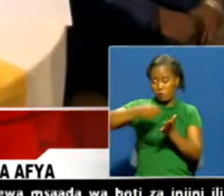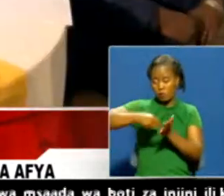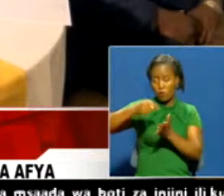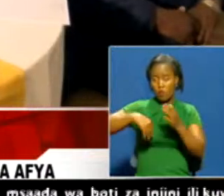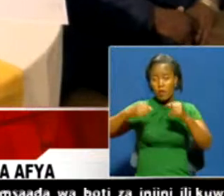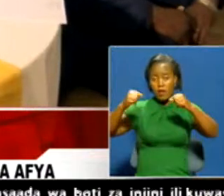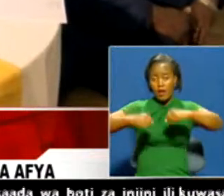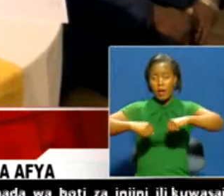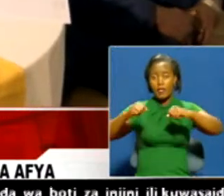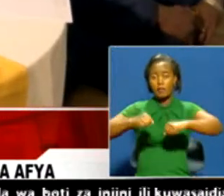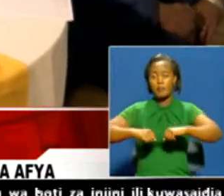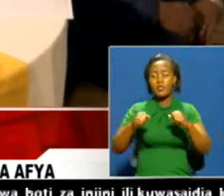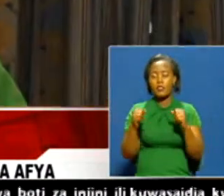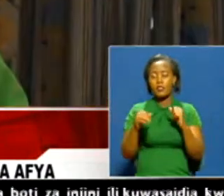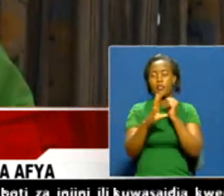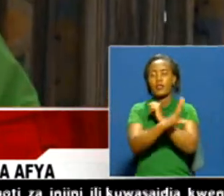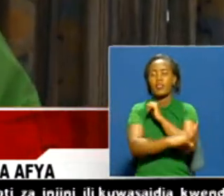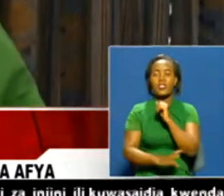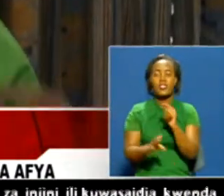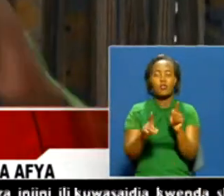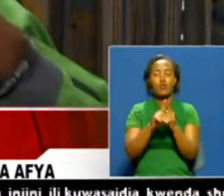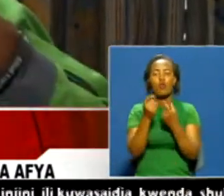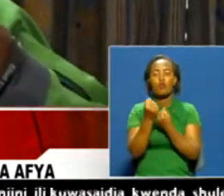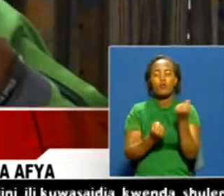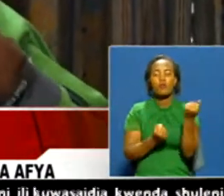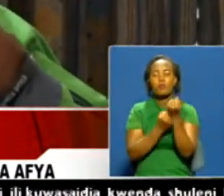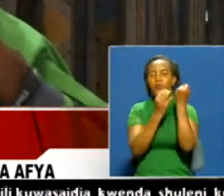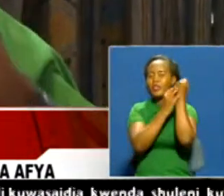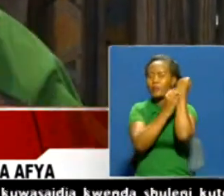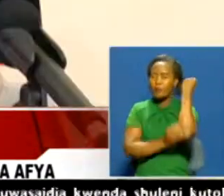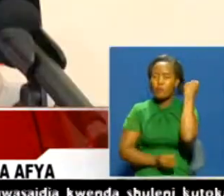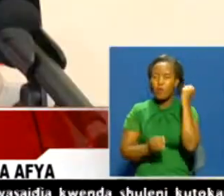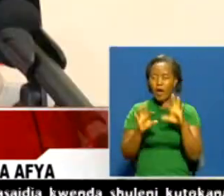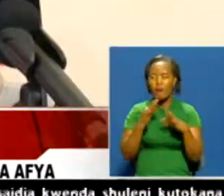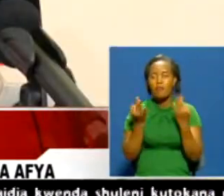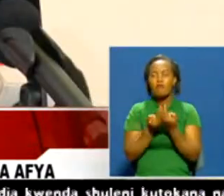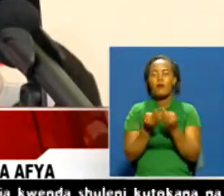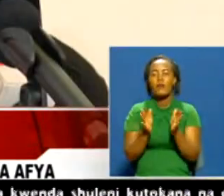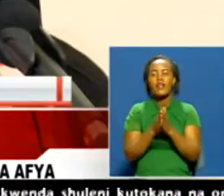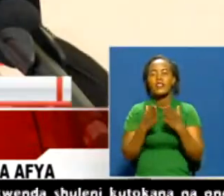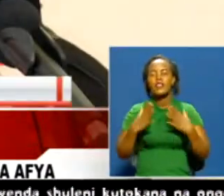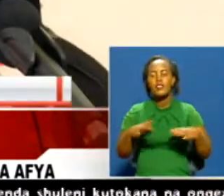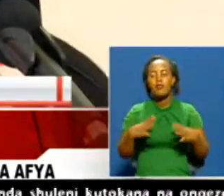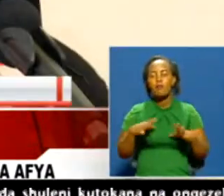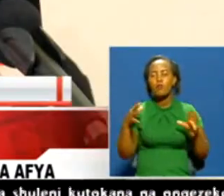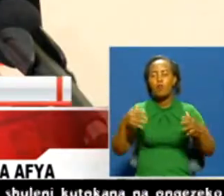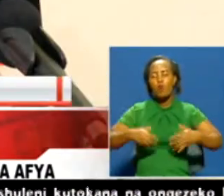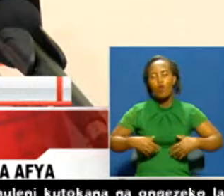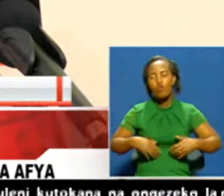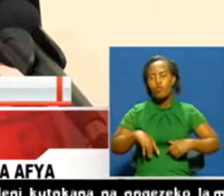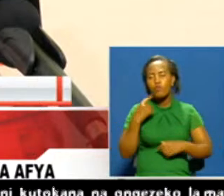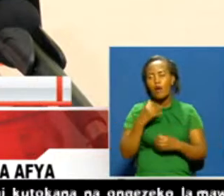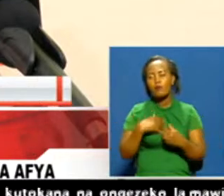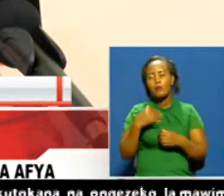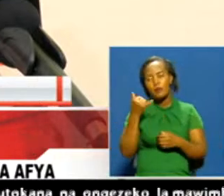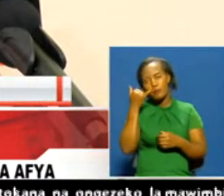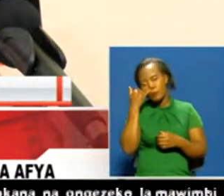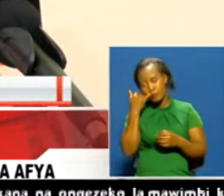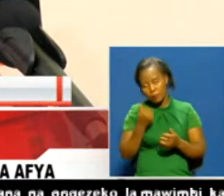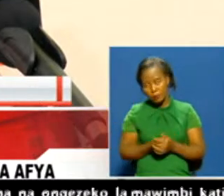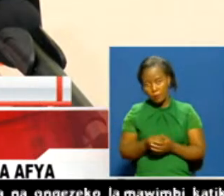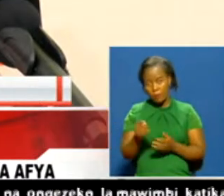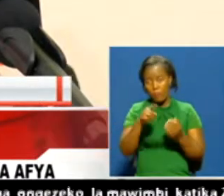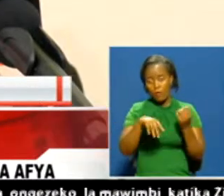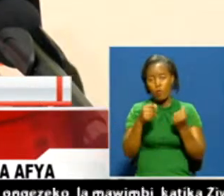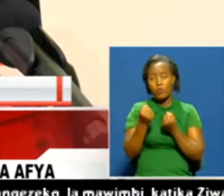pia imenufaisha familia maskini pamoja na waraibu wa mihadarati. To provide psychosocial support to HIV positive